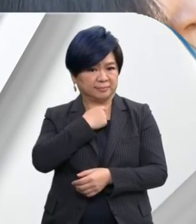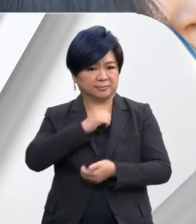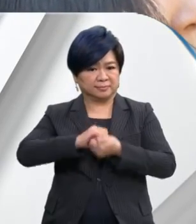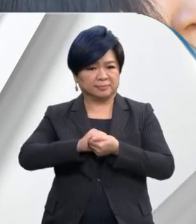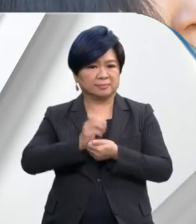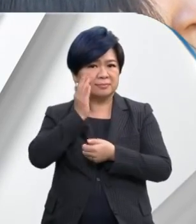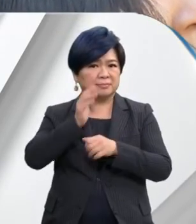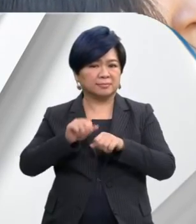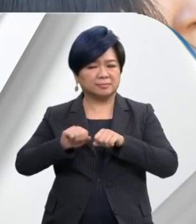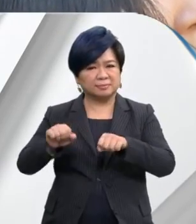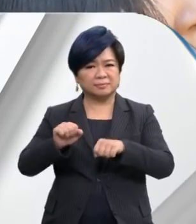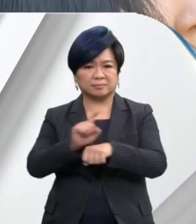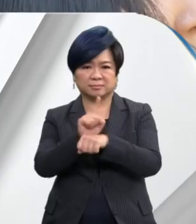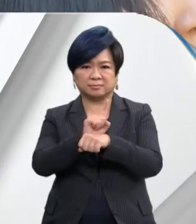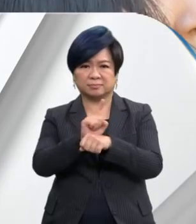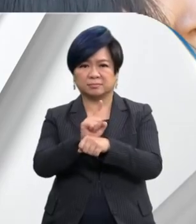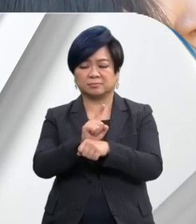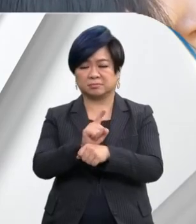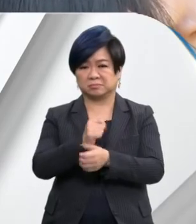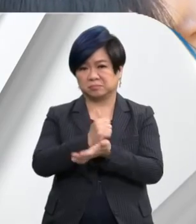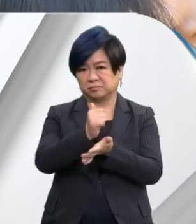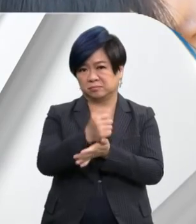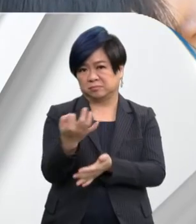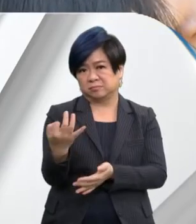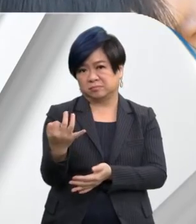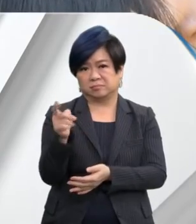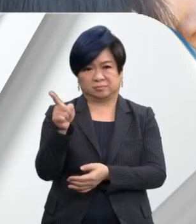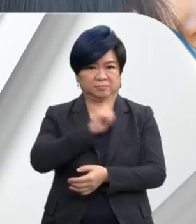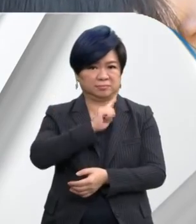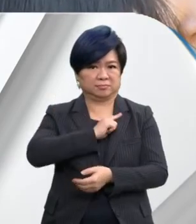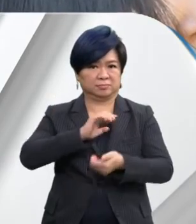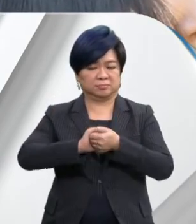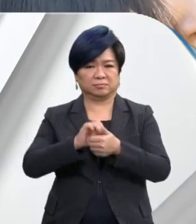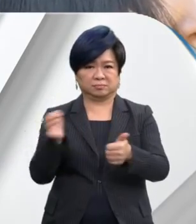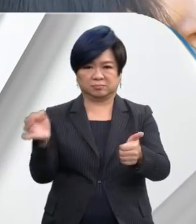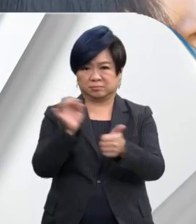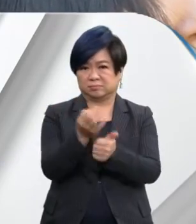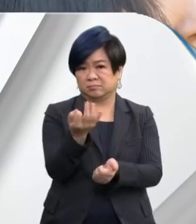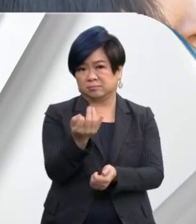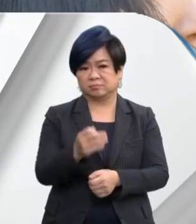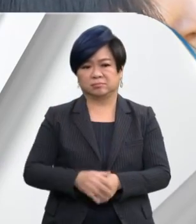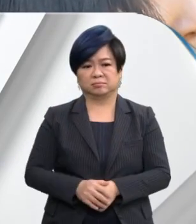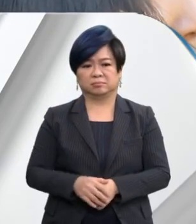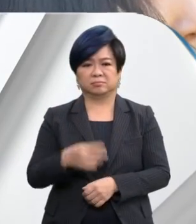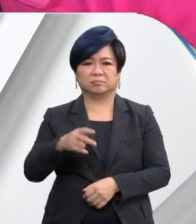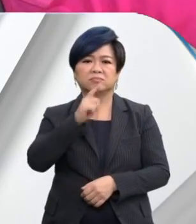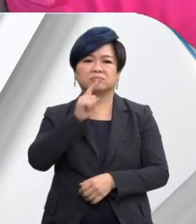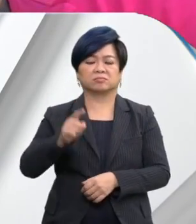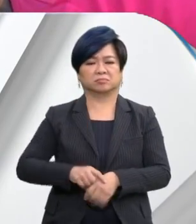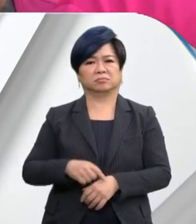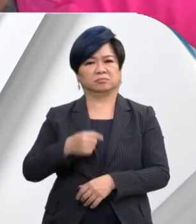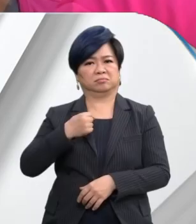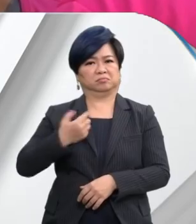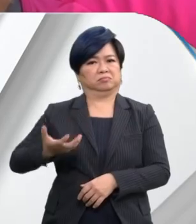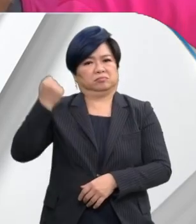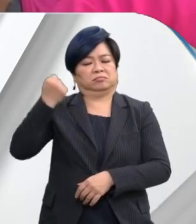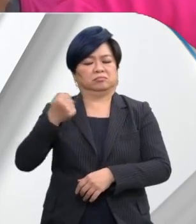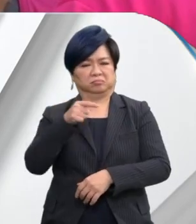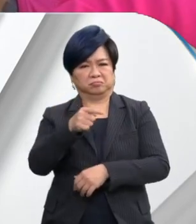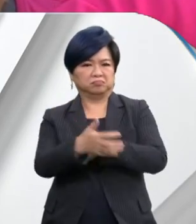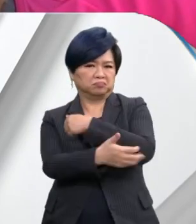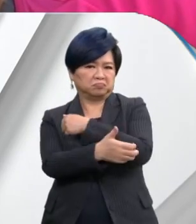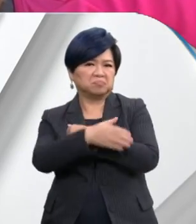Foodpanda 每小时的外送费多少钱，然后片面的决定要给他们多少报酬的时候，就又说这是一个雇佣关系。